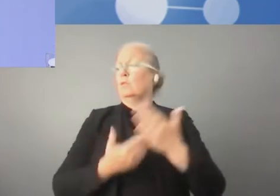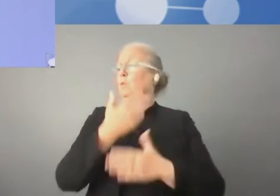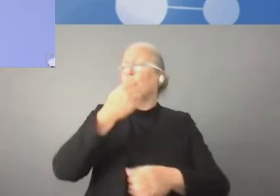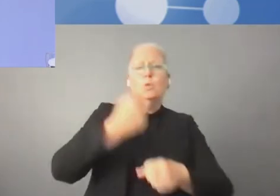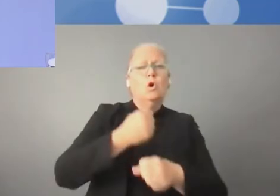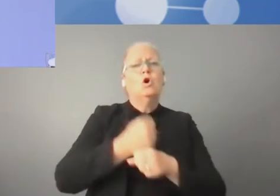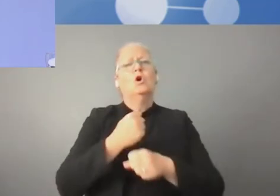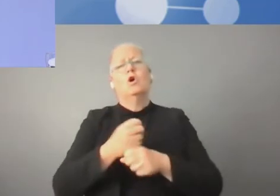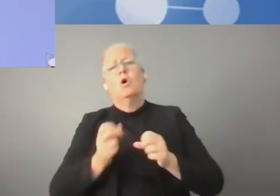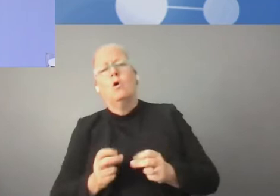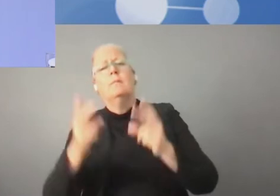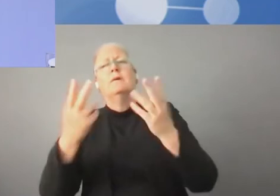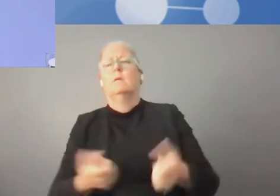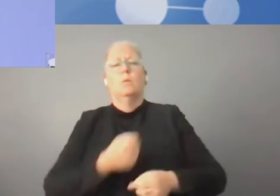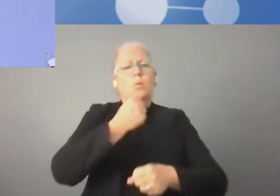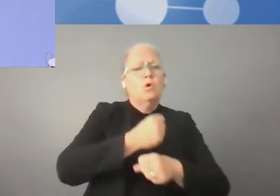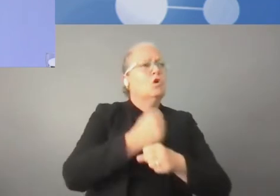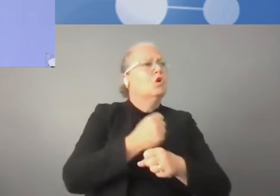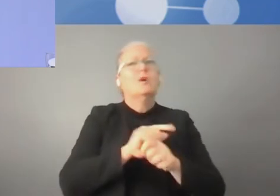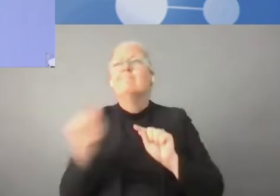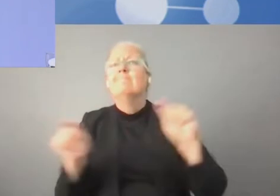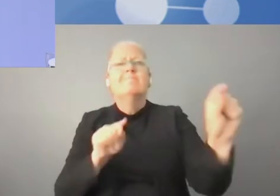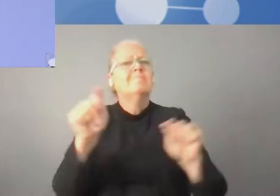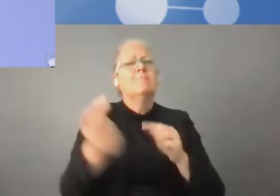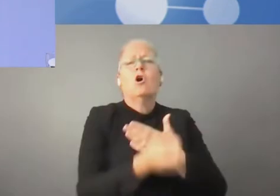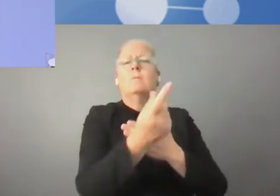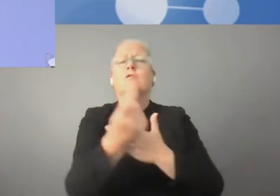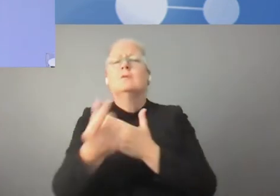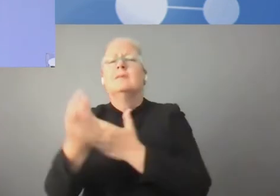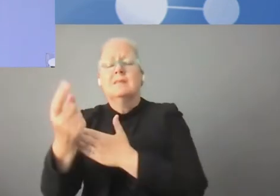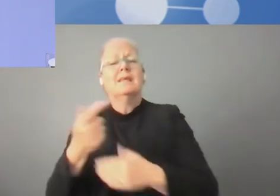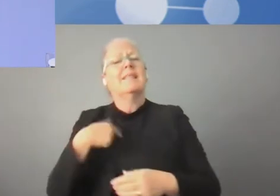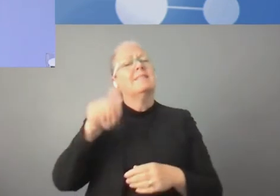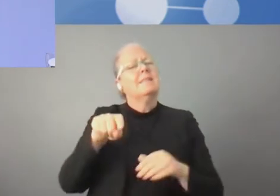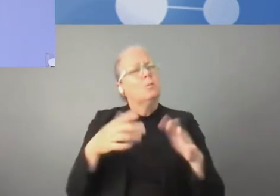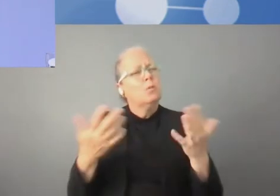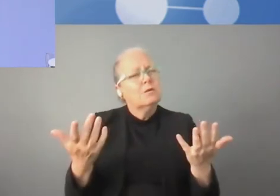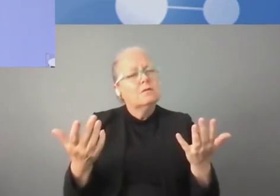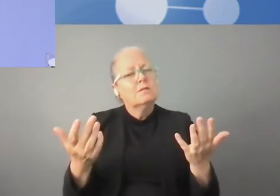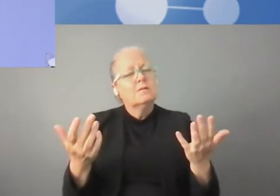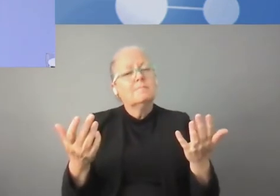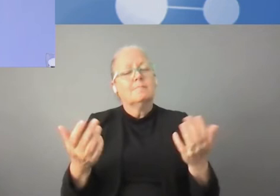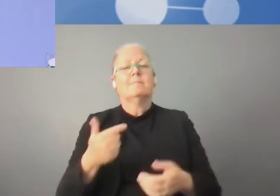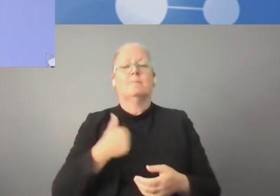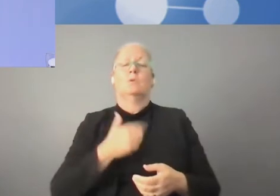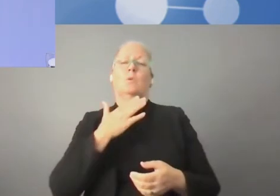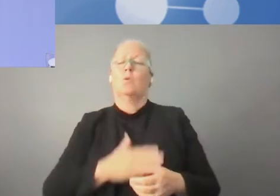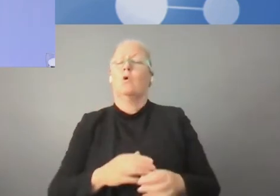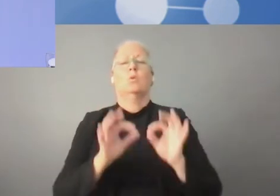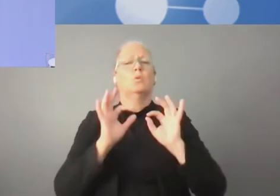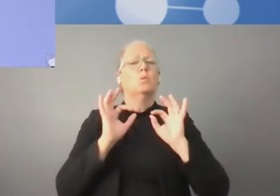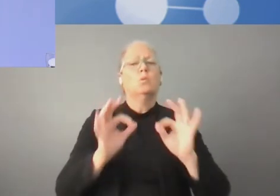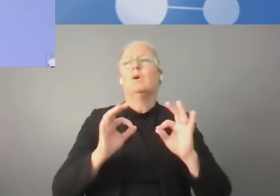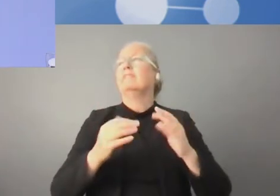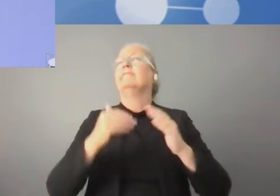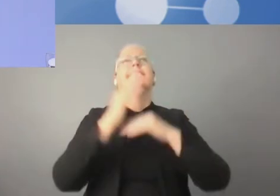得网络上的尊重，包括在线下。现在人们在网上寻找新的就业